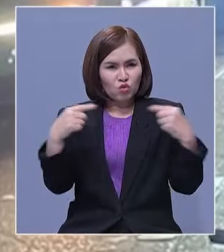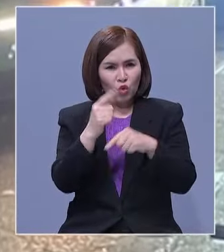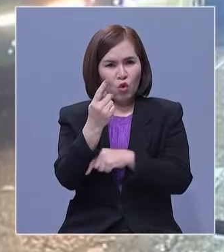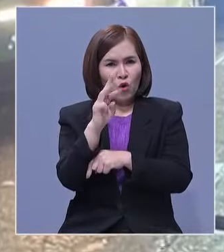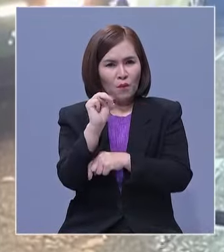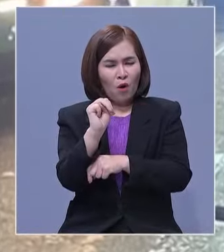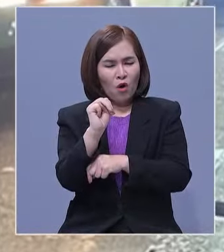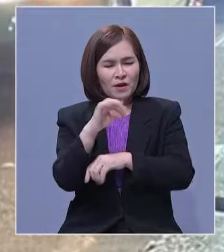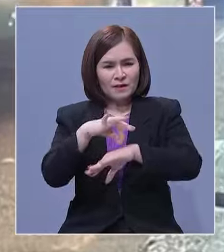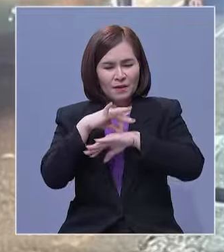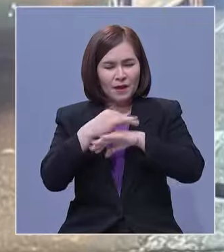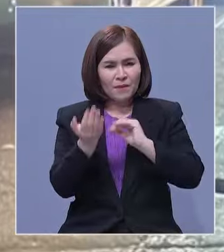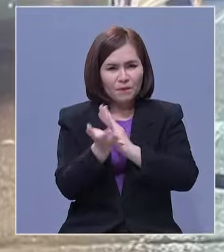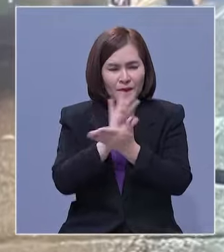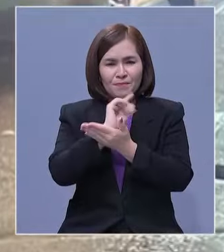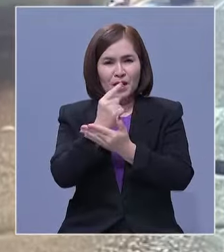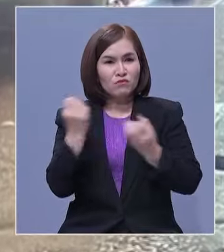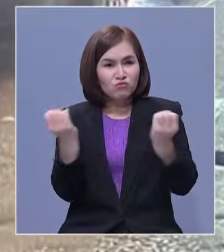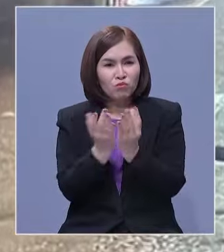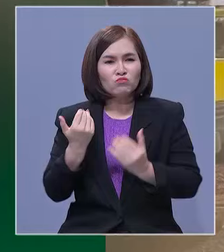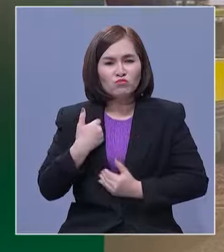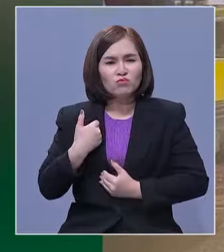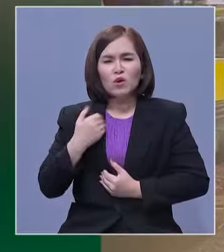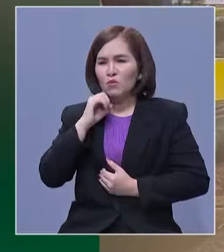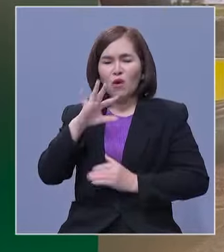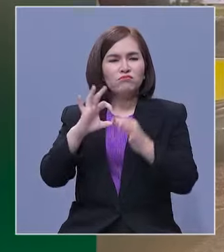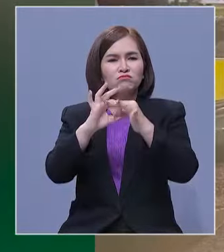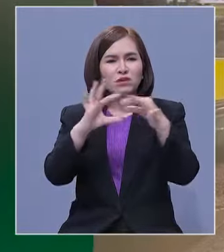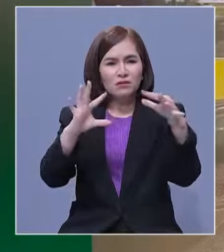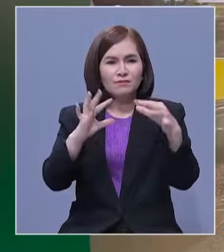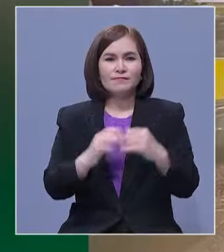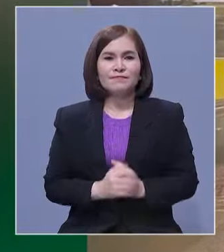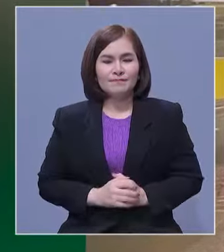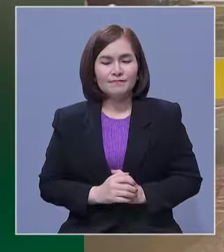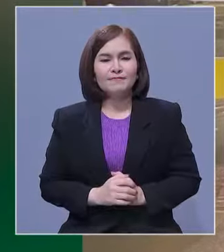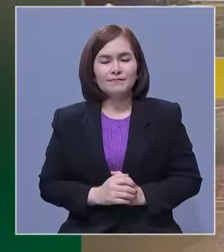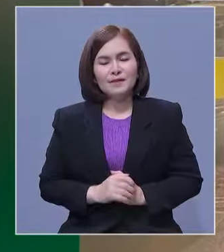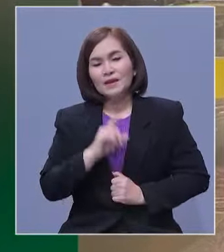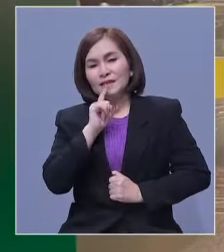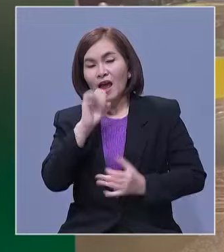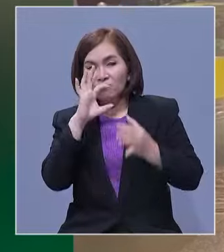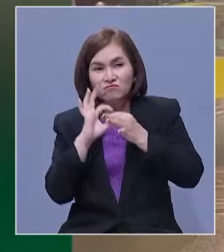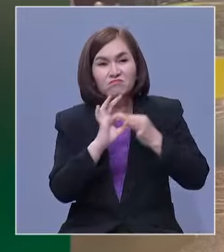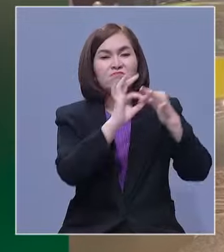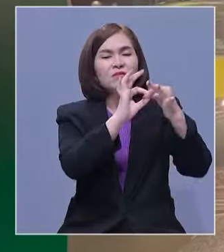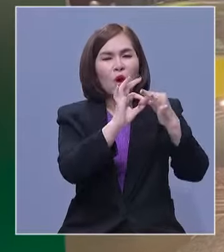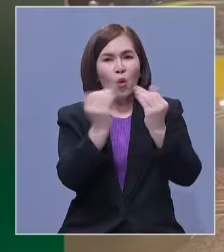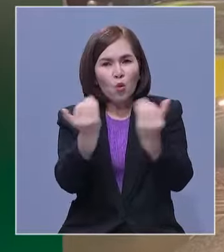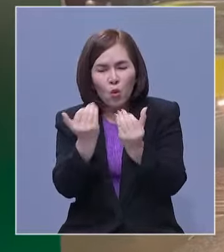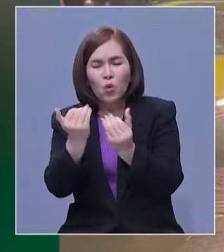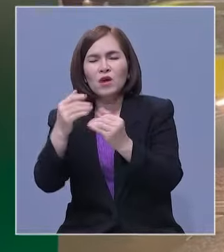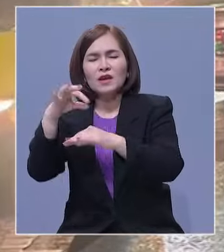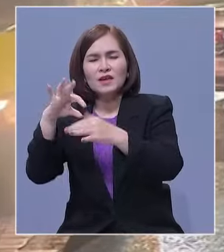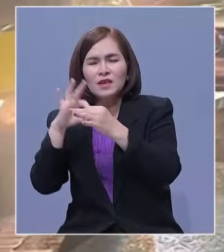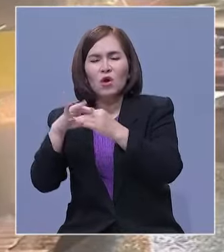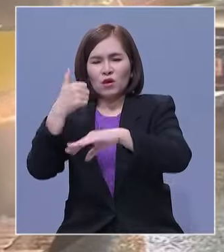รัฐมนตรีหรือไม่คุณสันติบอกว่ามันไม่เกี่ยวกันอ๋อค่ะแหมก็ถามไปถึงเรื่องนั้นเรื่องลูกกับเรื่องปรับ